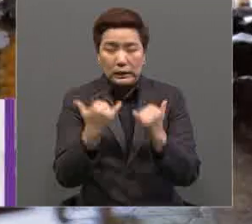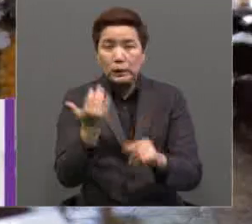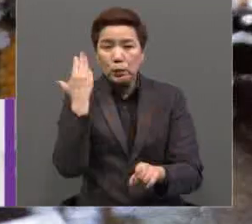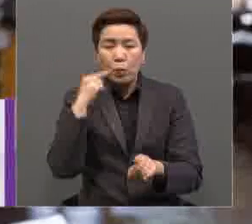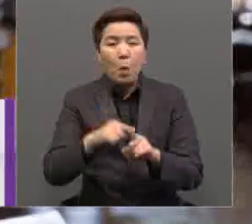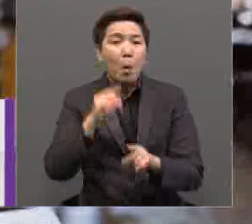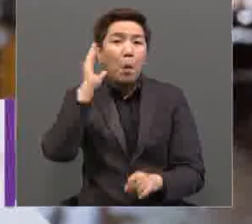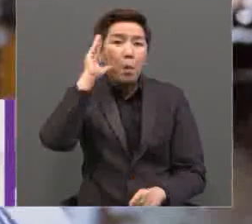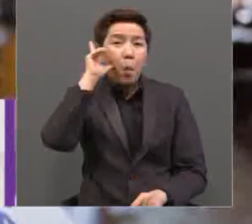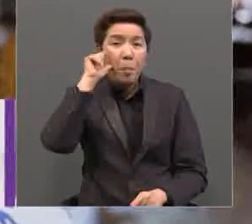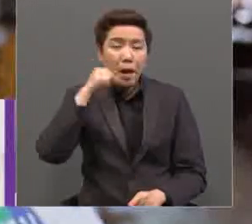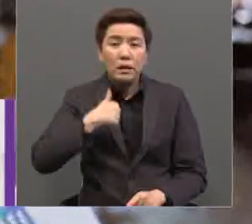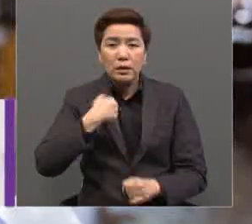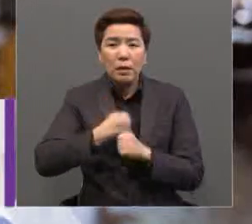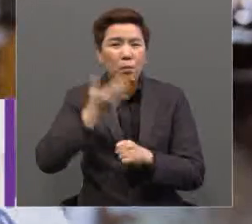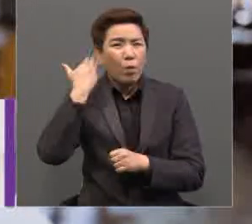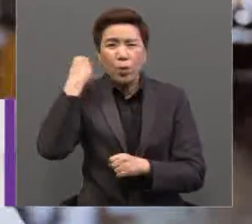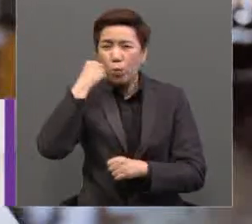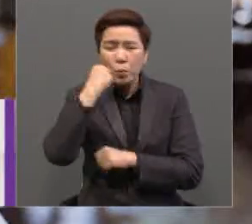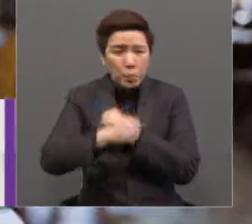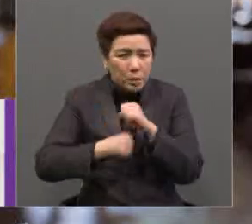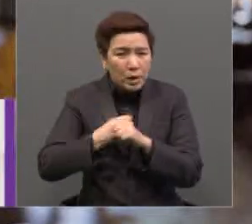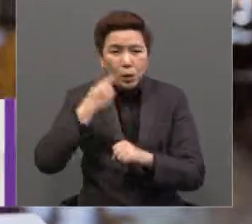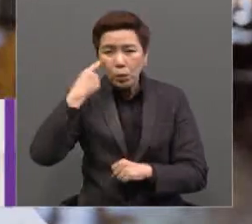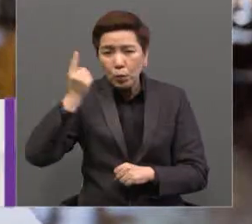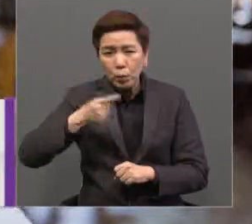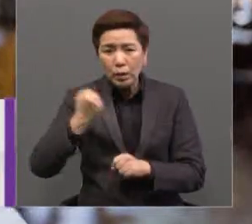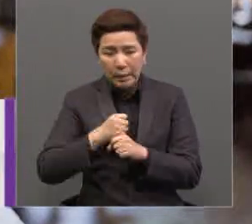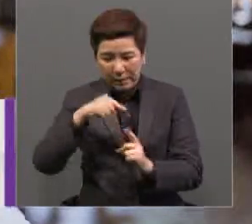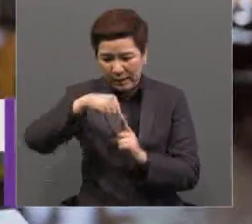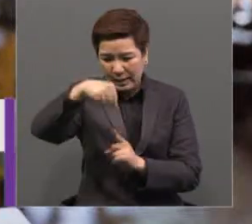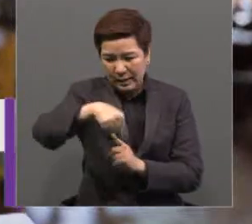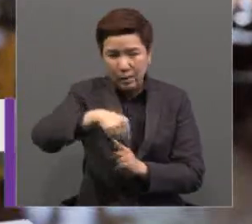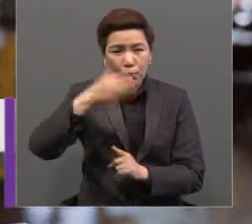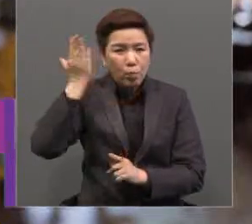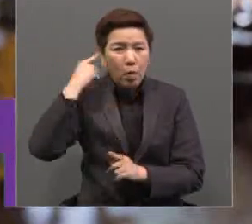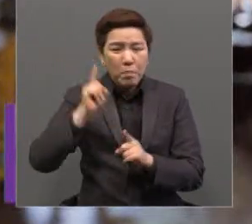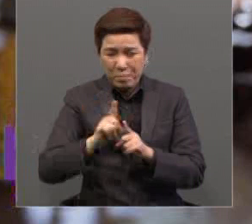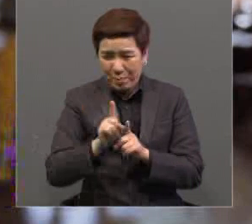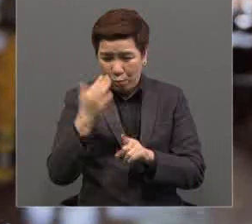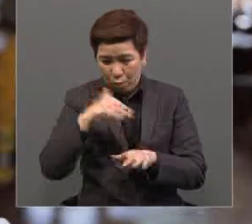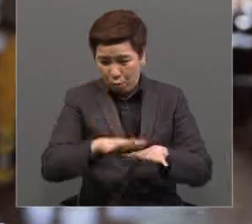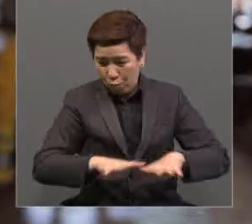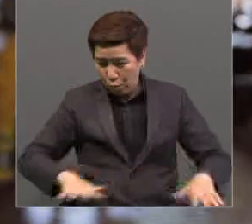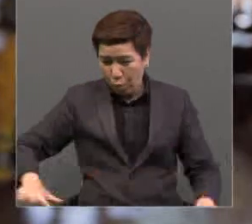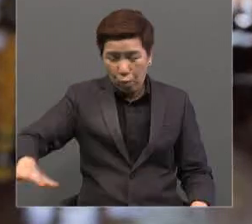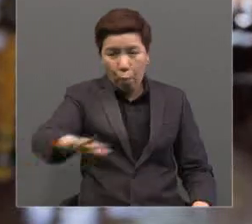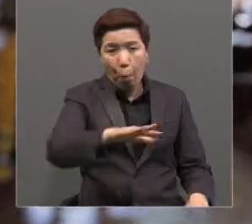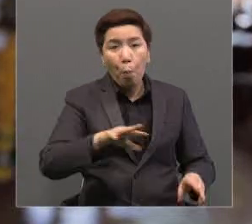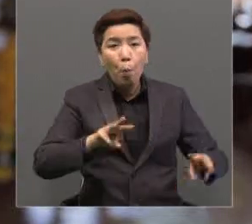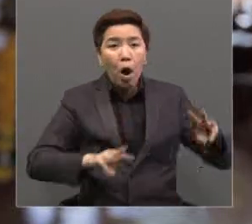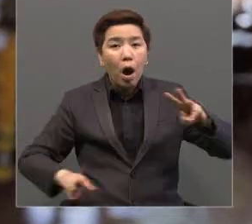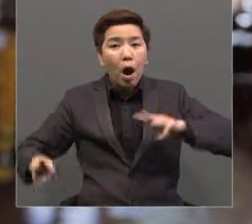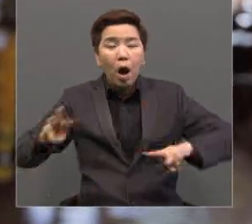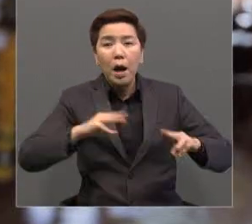นี้พ่อแม่ก็ทำกิจกรรมตั้งแต่ทุกปีเป็นประจำประเทศสถานที่ตรงนี้ตั้งแต่ที่ยังเป็นรุกร้างว่างเปล่าอยู่นะครับ